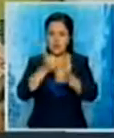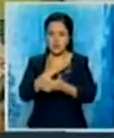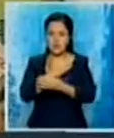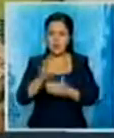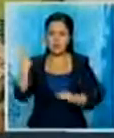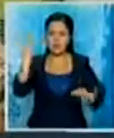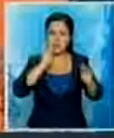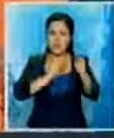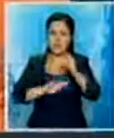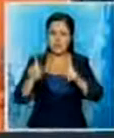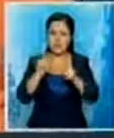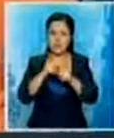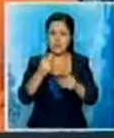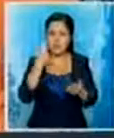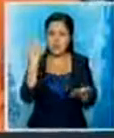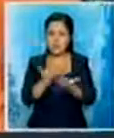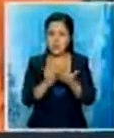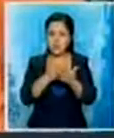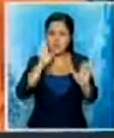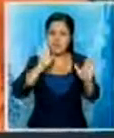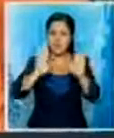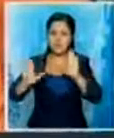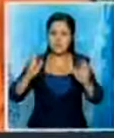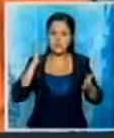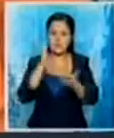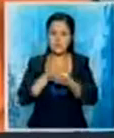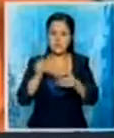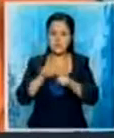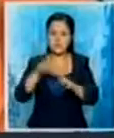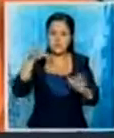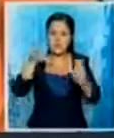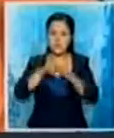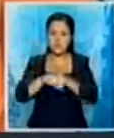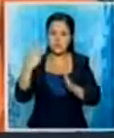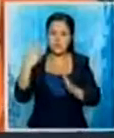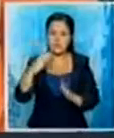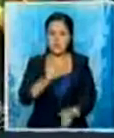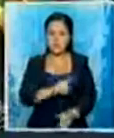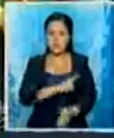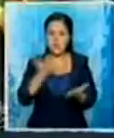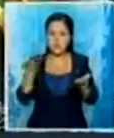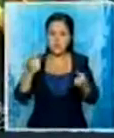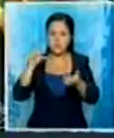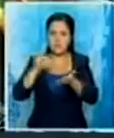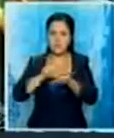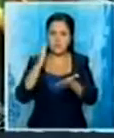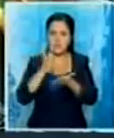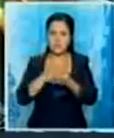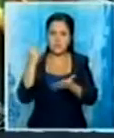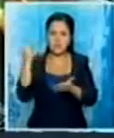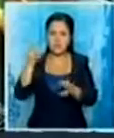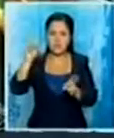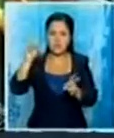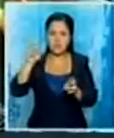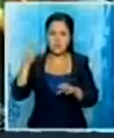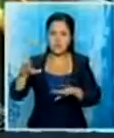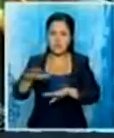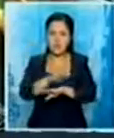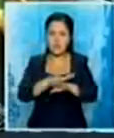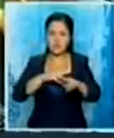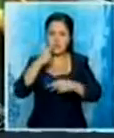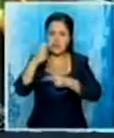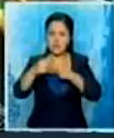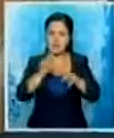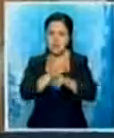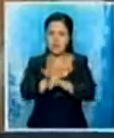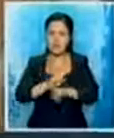и традиционная живопись, модный нынче авангард. Объединяет все 40 мастеров, принявших участие в выставке, одна заданная тема – народные мотивы. Впервые за